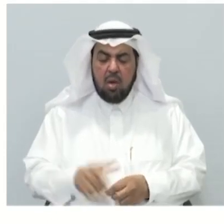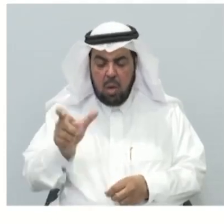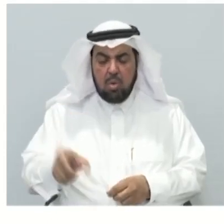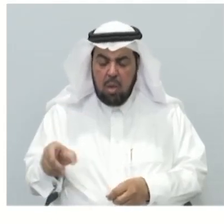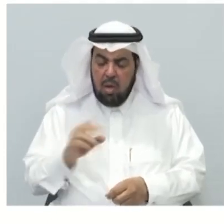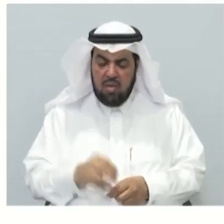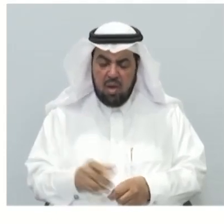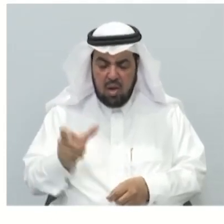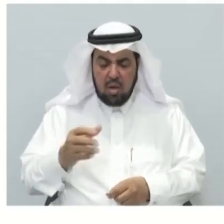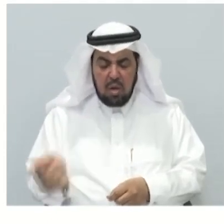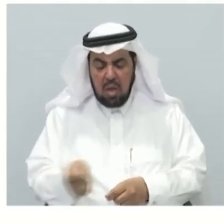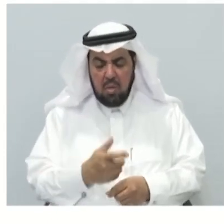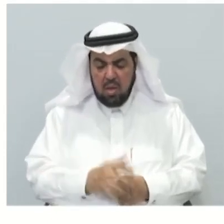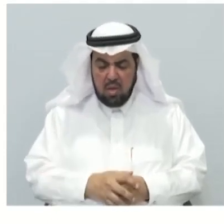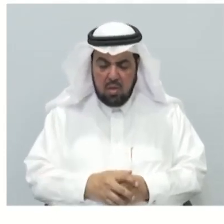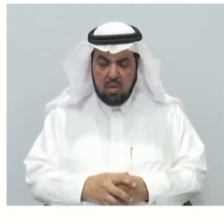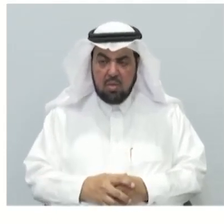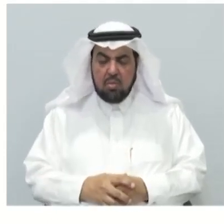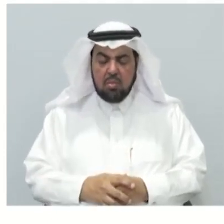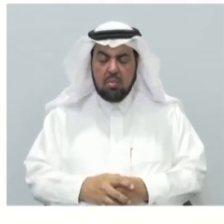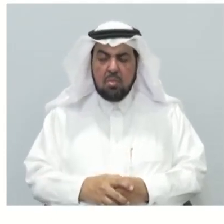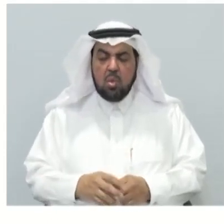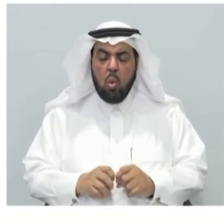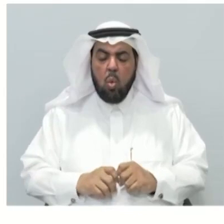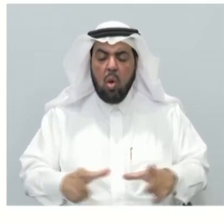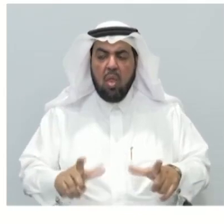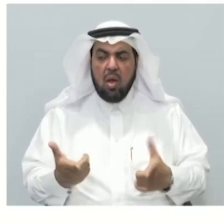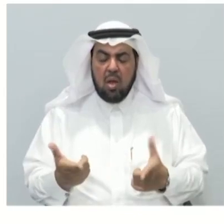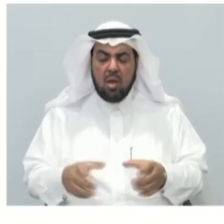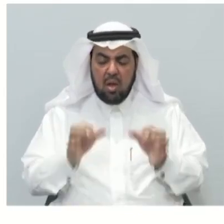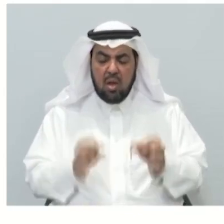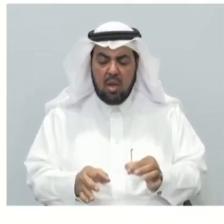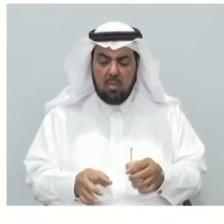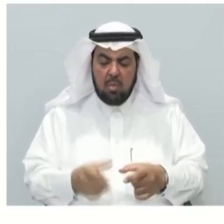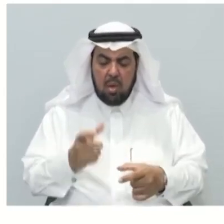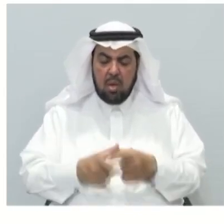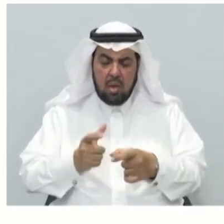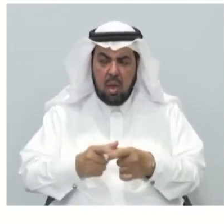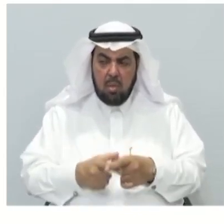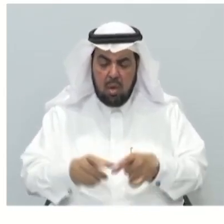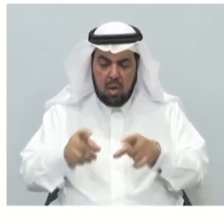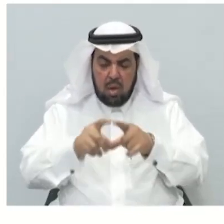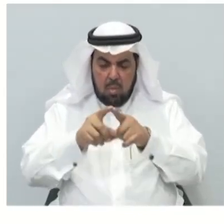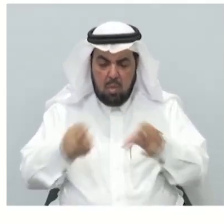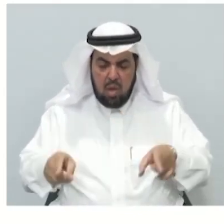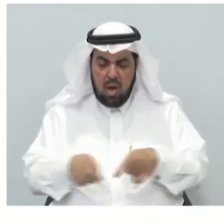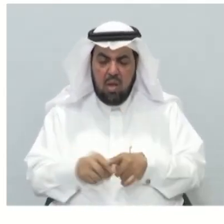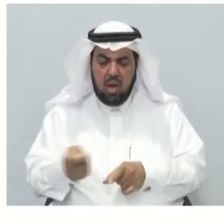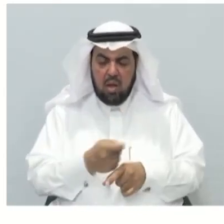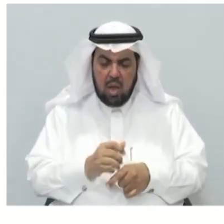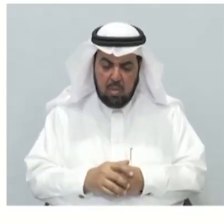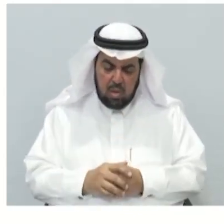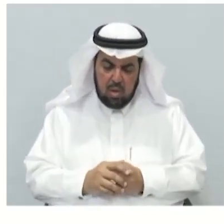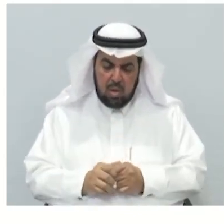وليس يعني كاني انا قاعد اشرح له كيفيه اثبات تطابق هذين المثلثين بكتابت ممتاز